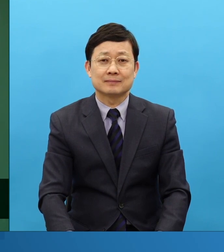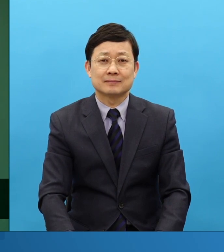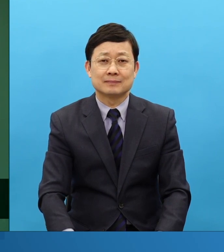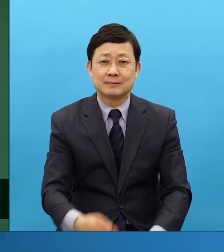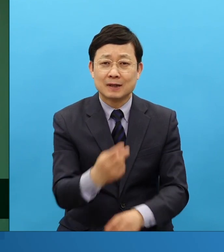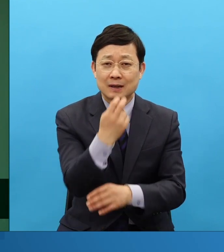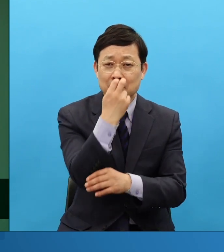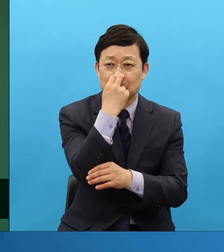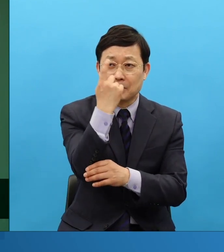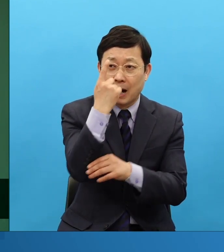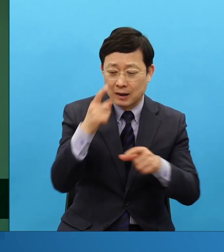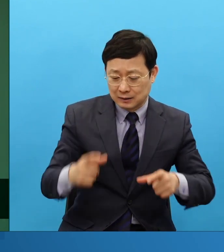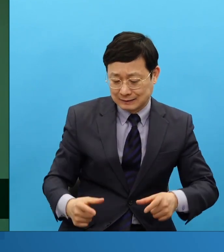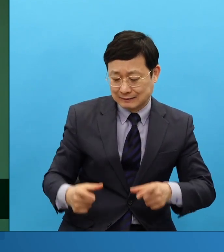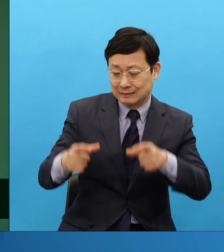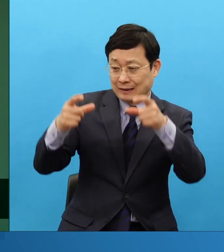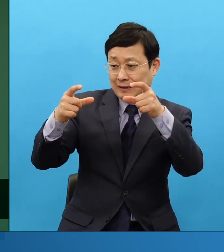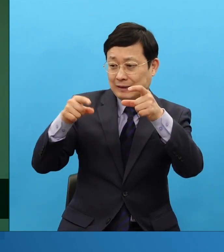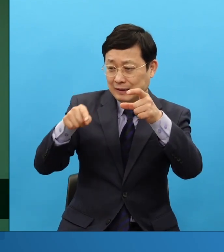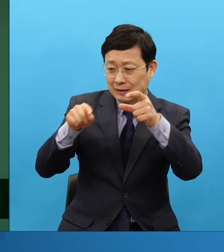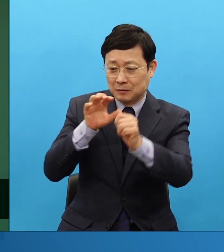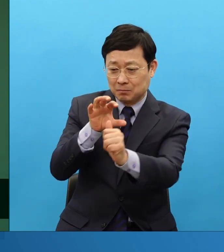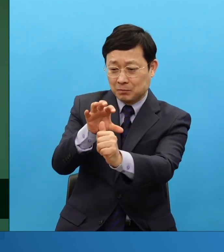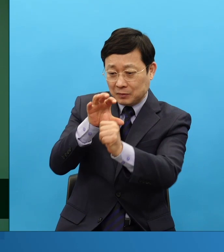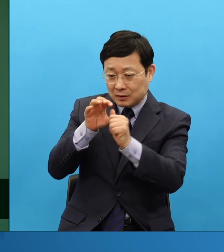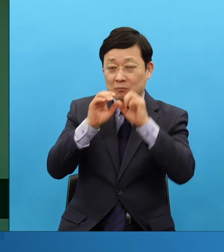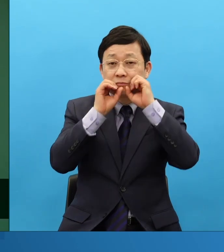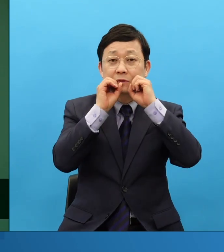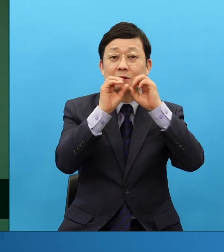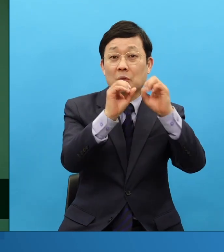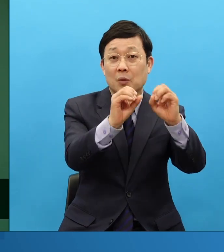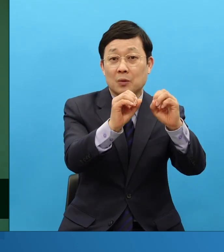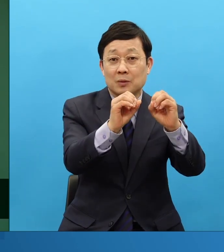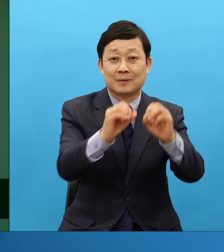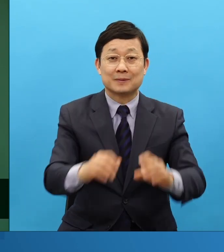망대전도입니다. 쉽게 말하면